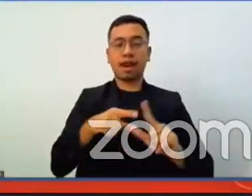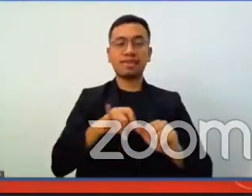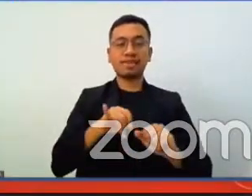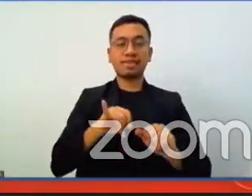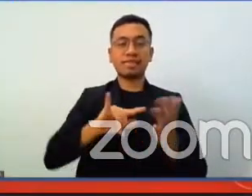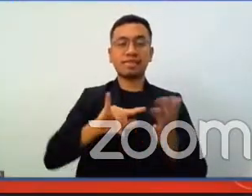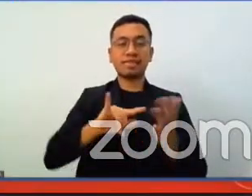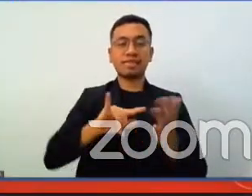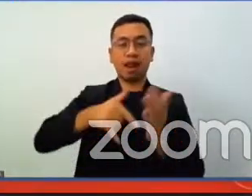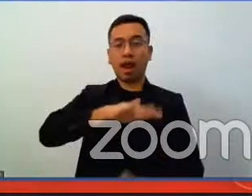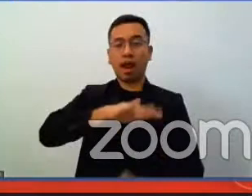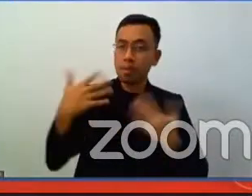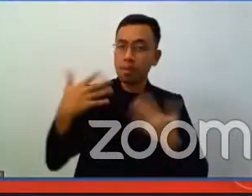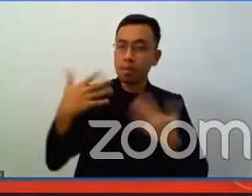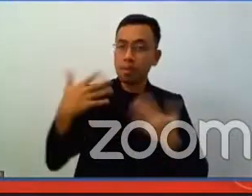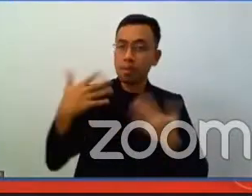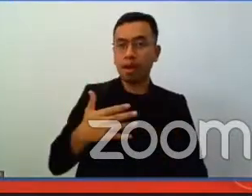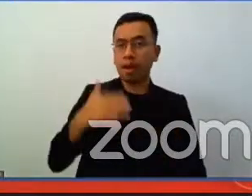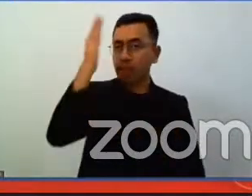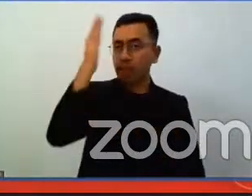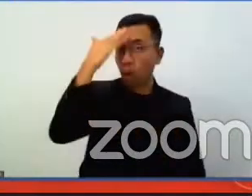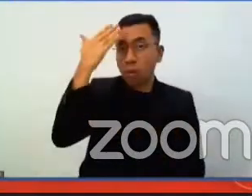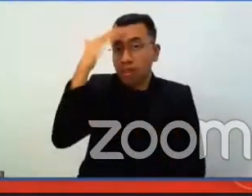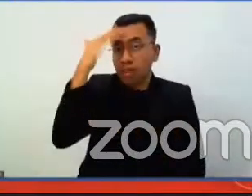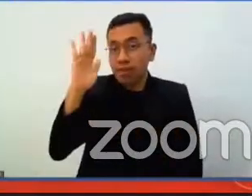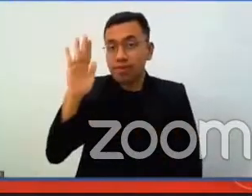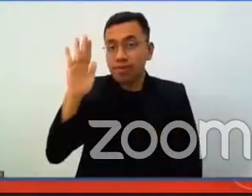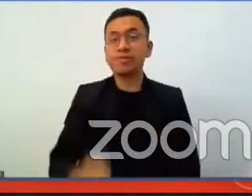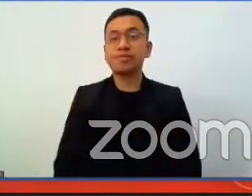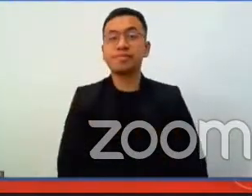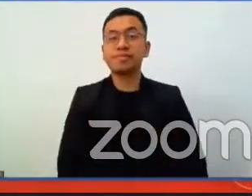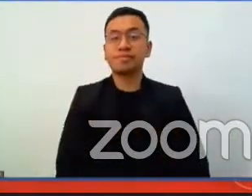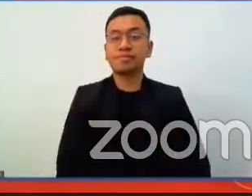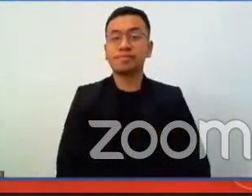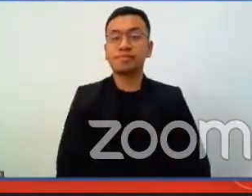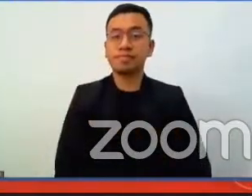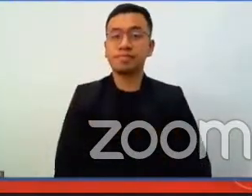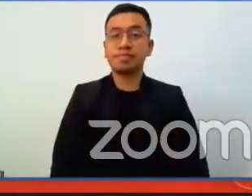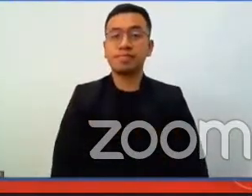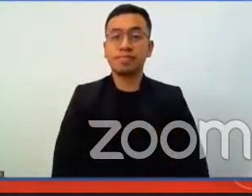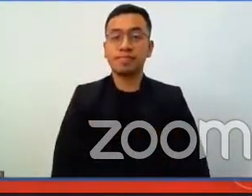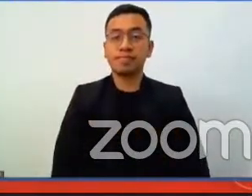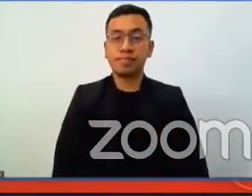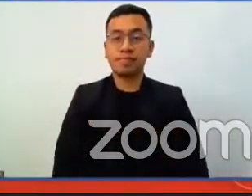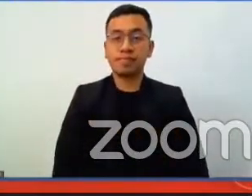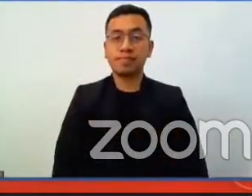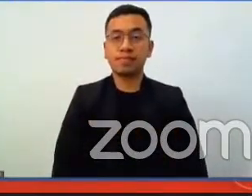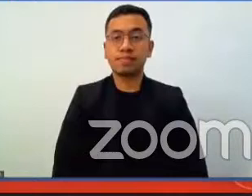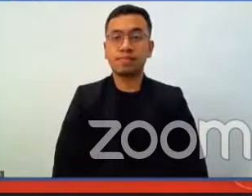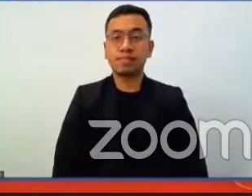sendiri. Kemudian faktor lain yang mungkin akan kita hadapi itu adalah